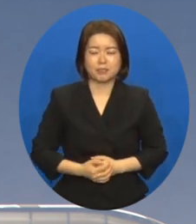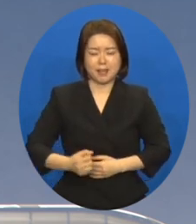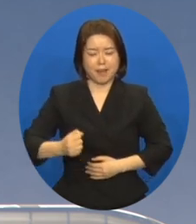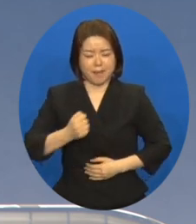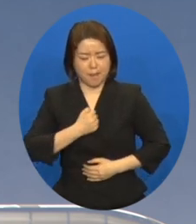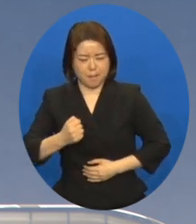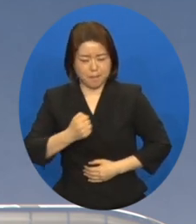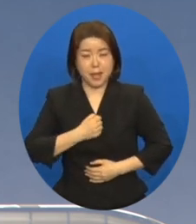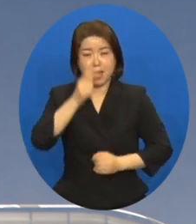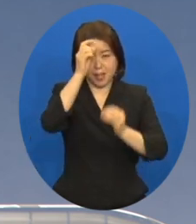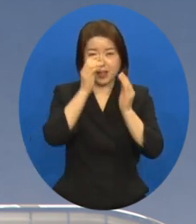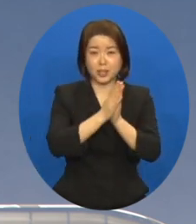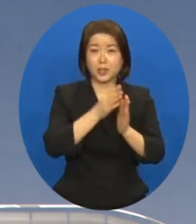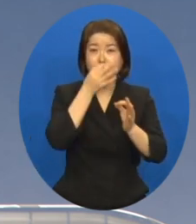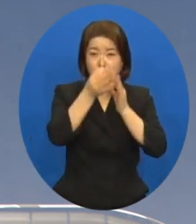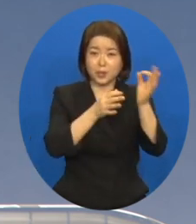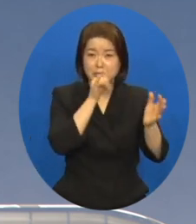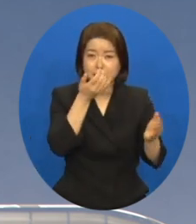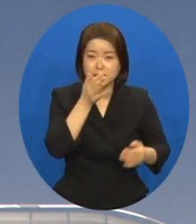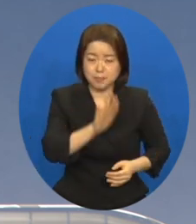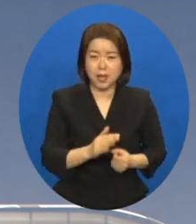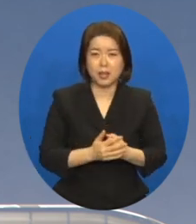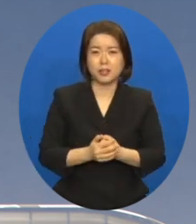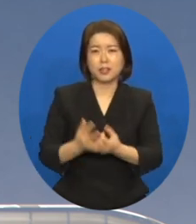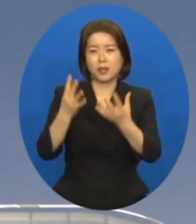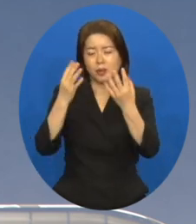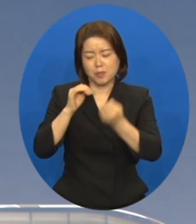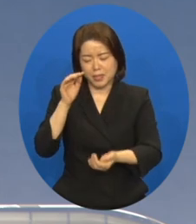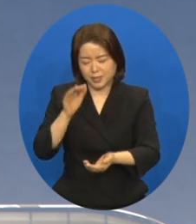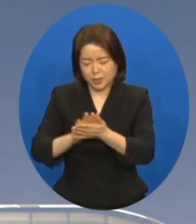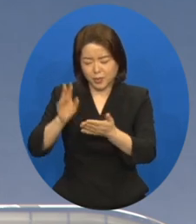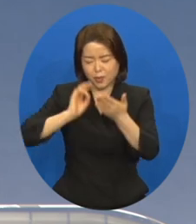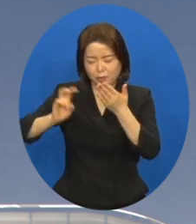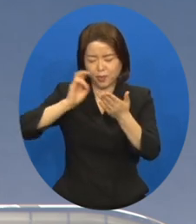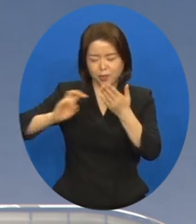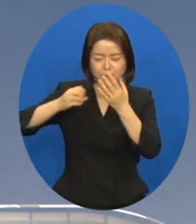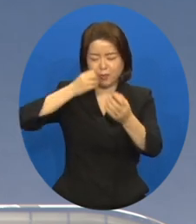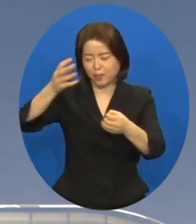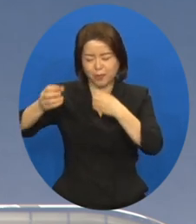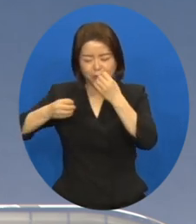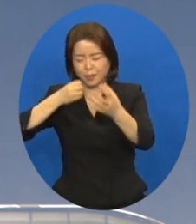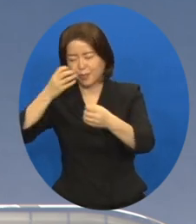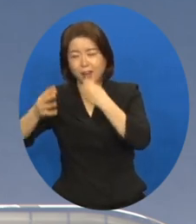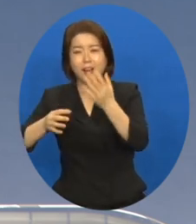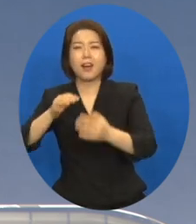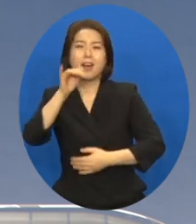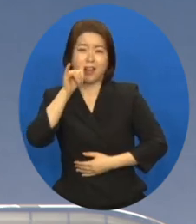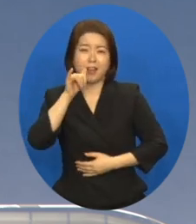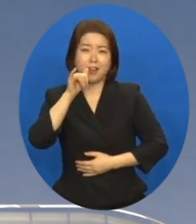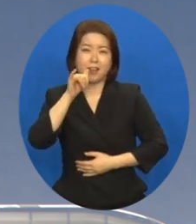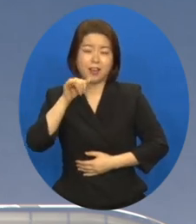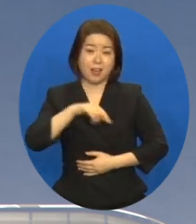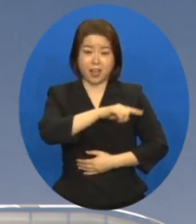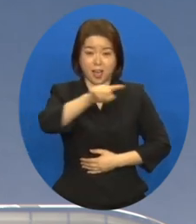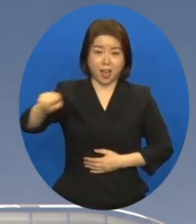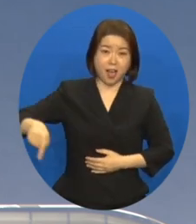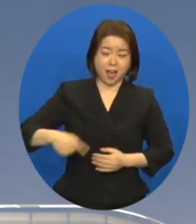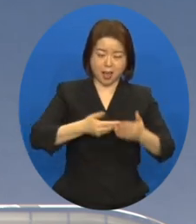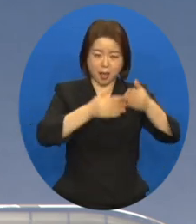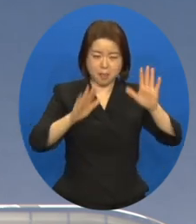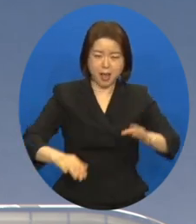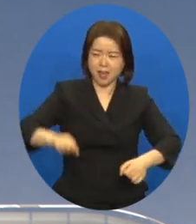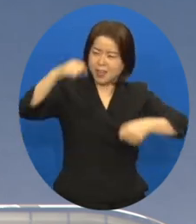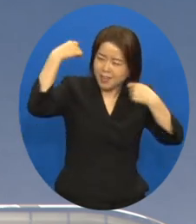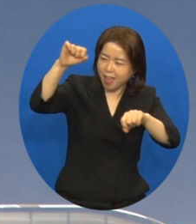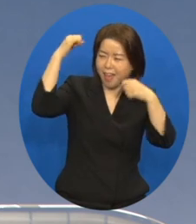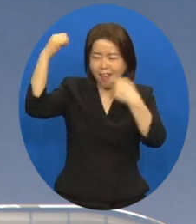애통한 기도도 나오지만 얼마나 뜨거운 찬송이 터져 나오는지 그 거실에서 춤을